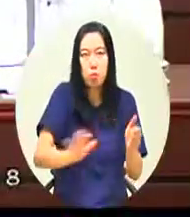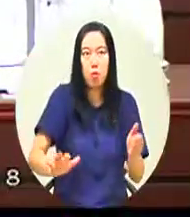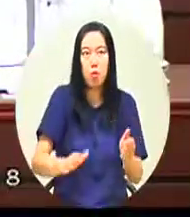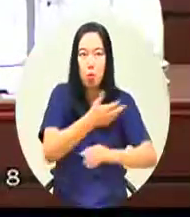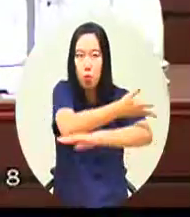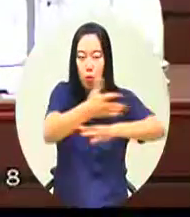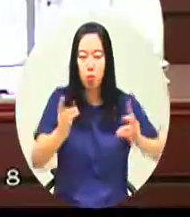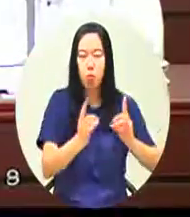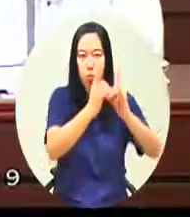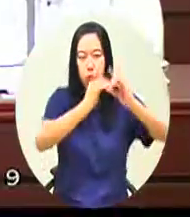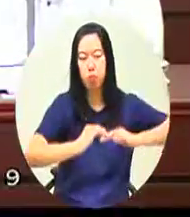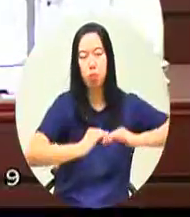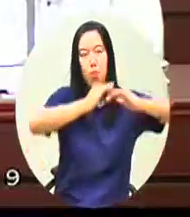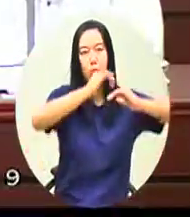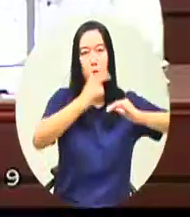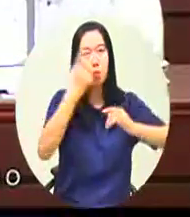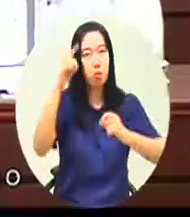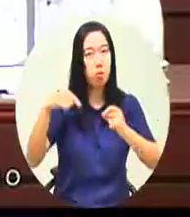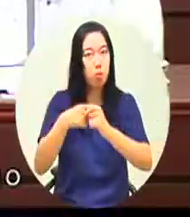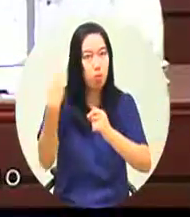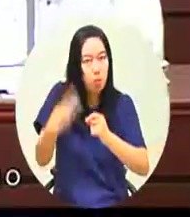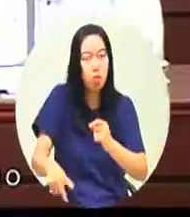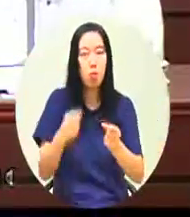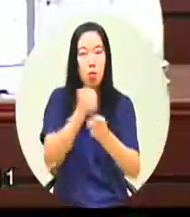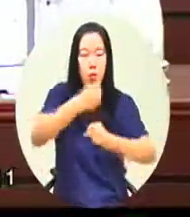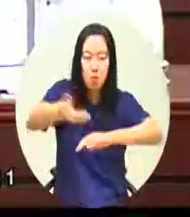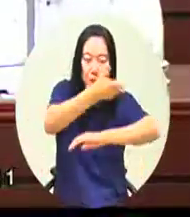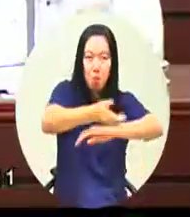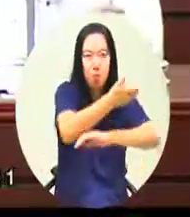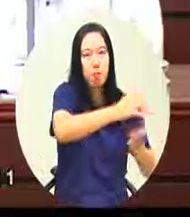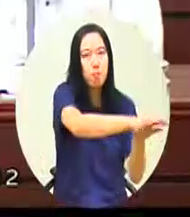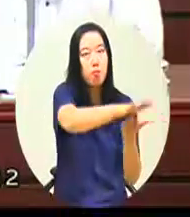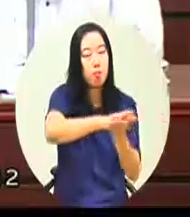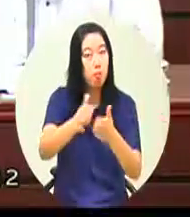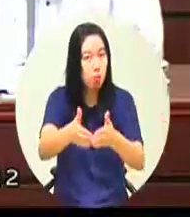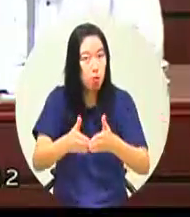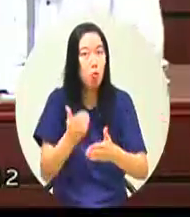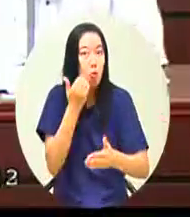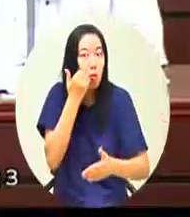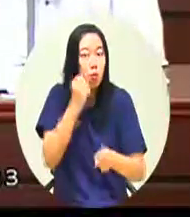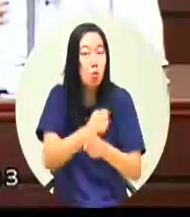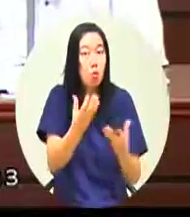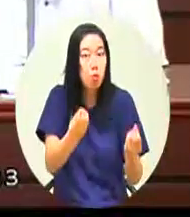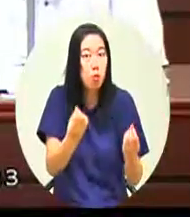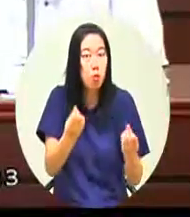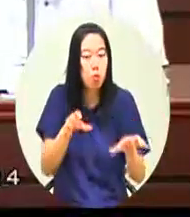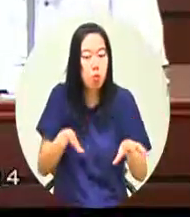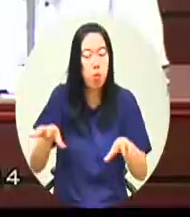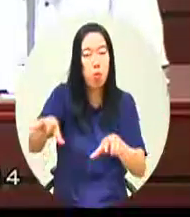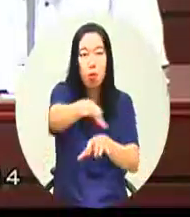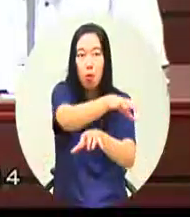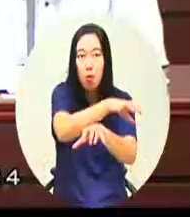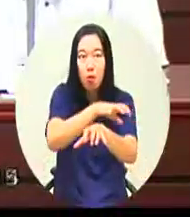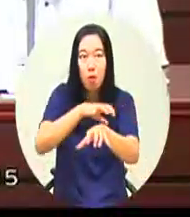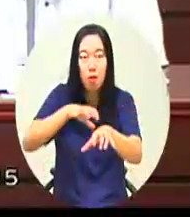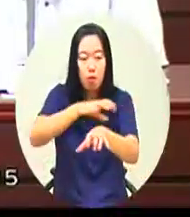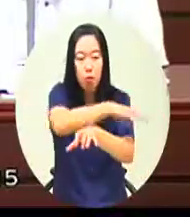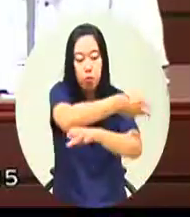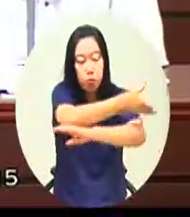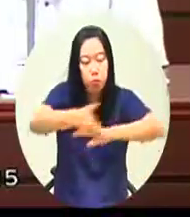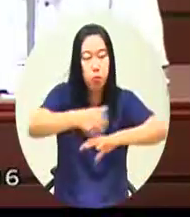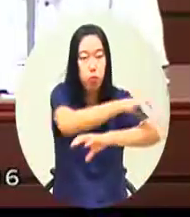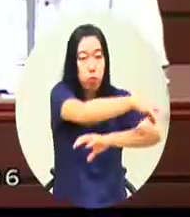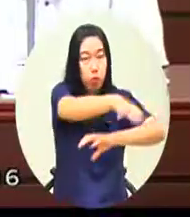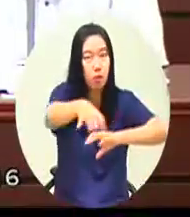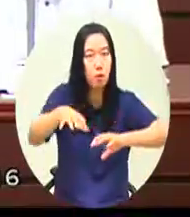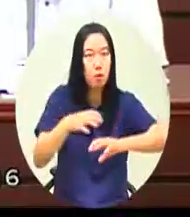垫高了。那明年度一定要做大量的清淤。那不清淤的话，我们整个周遭在这一些河川的周遭的那个